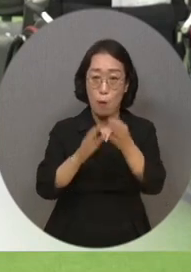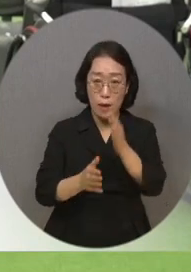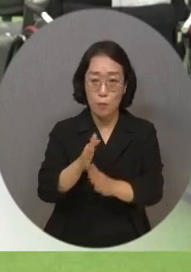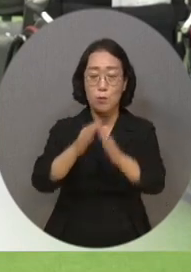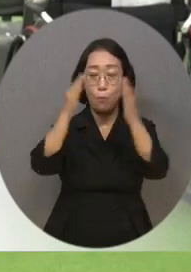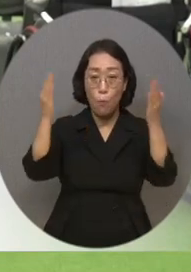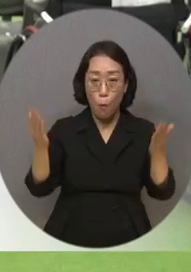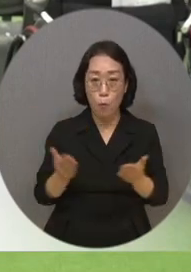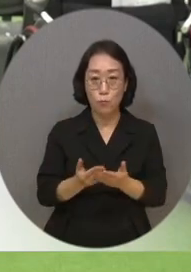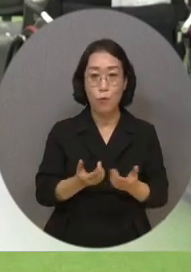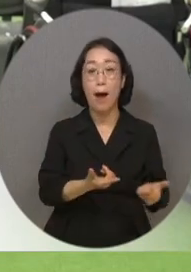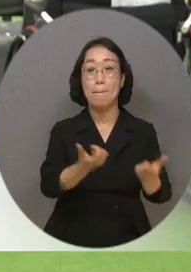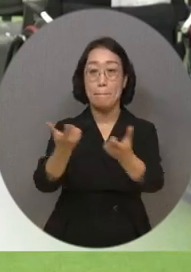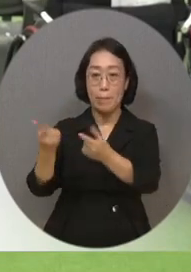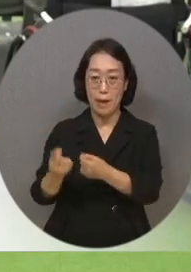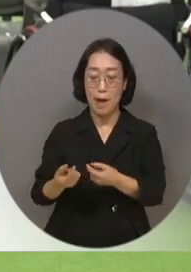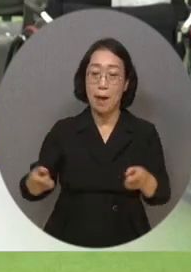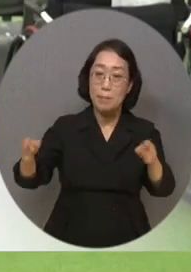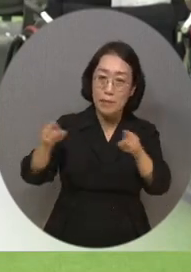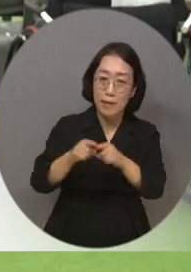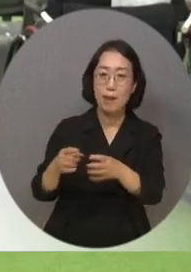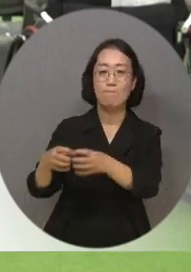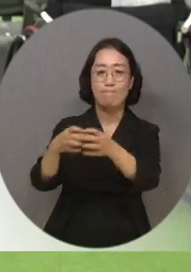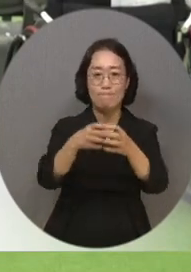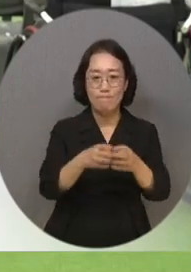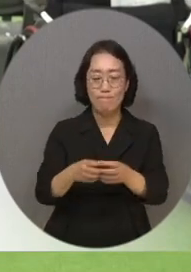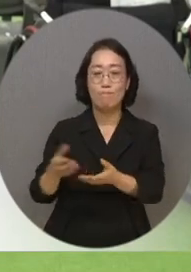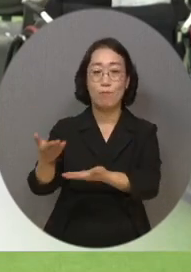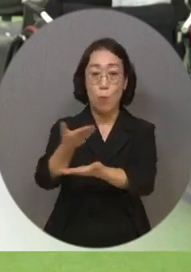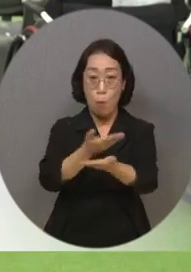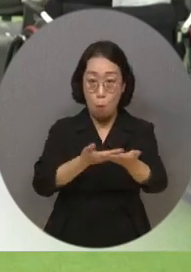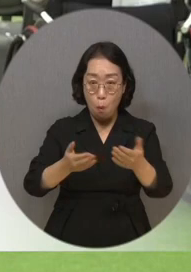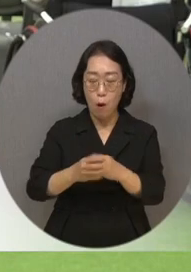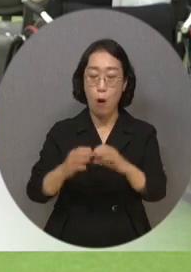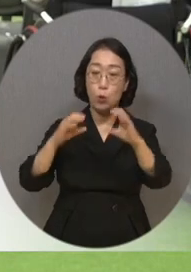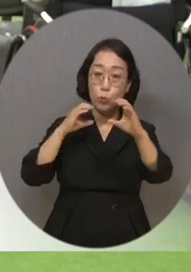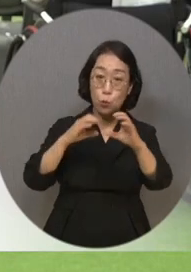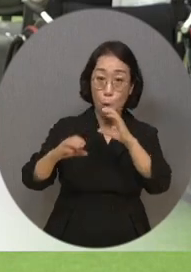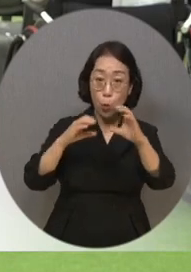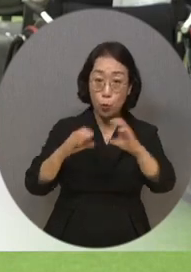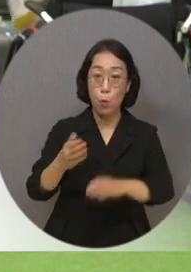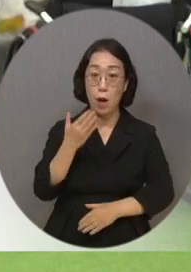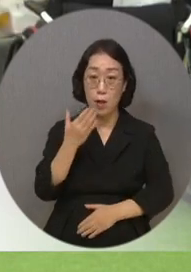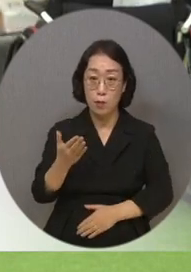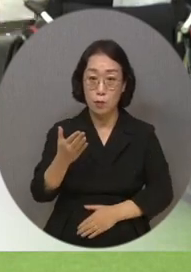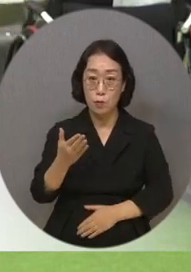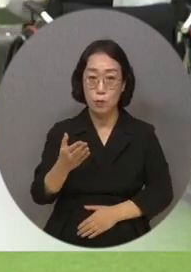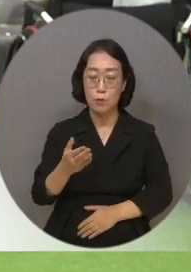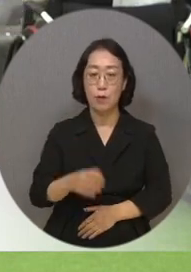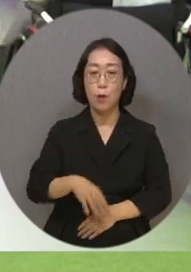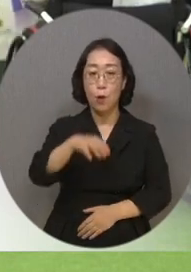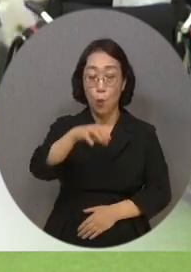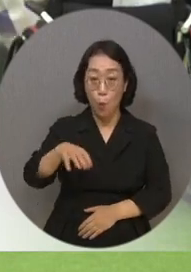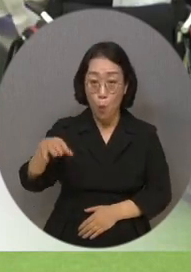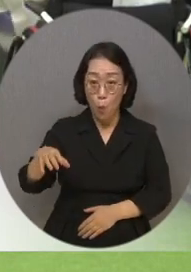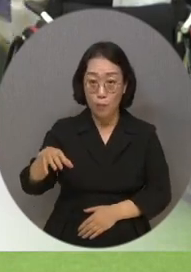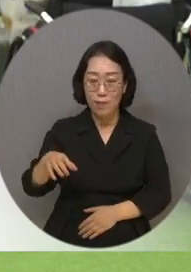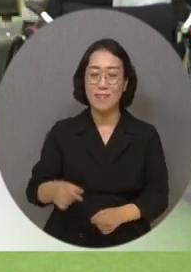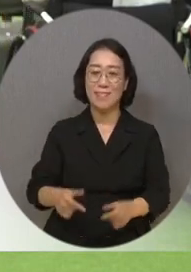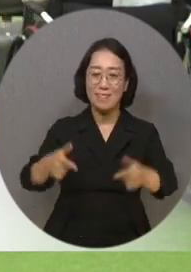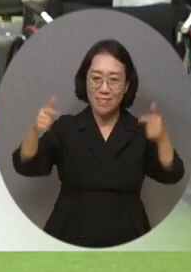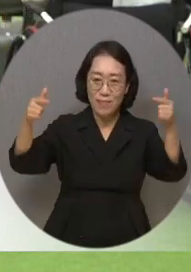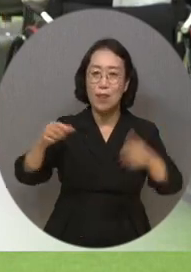함께 공유하면서 즐겁게 소통할 수 있는 그런 기회가 생겨서 너무